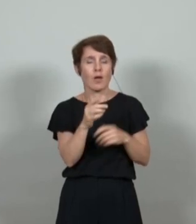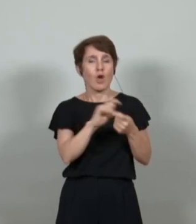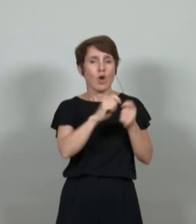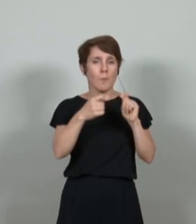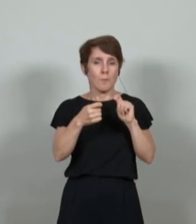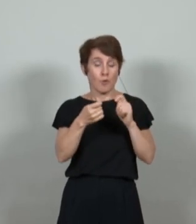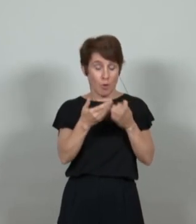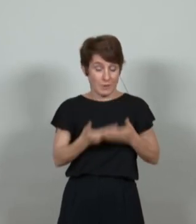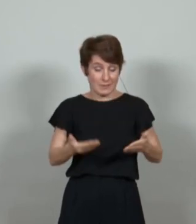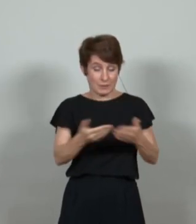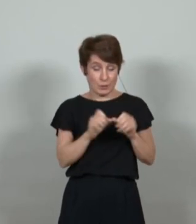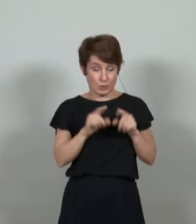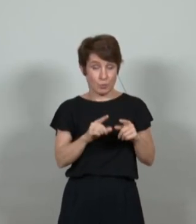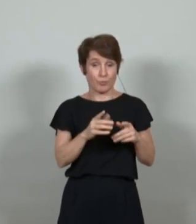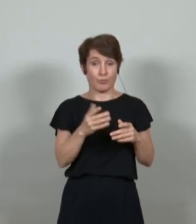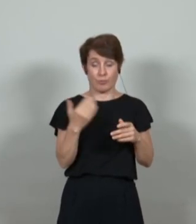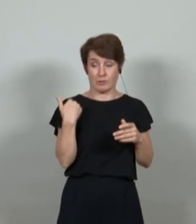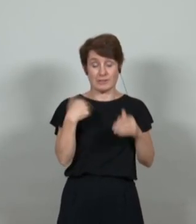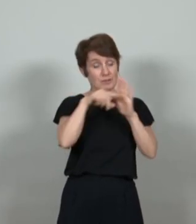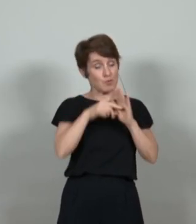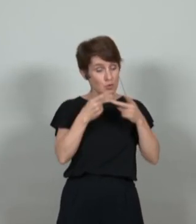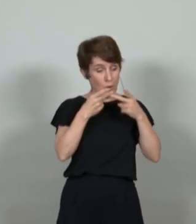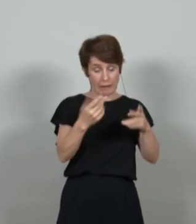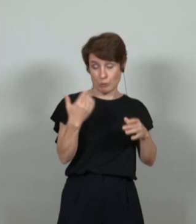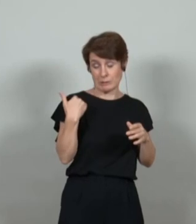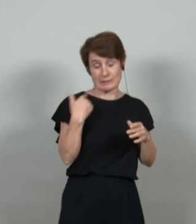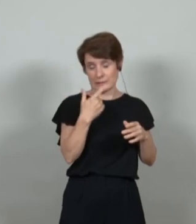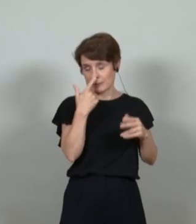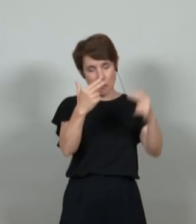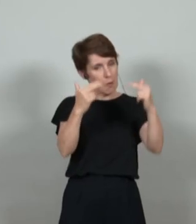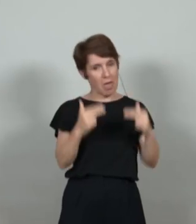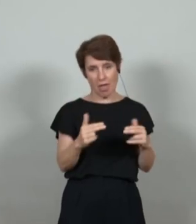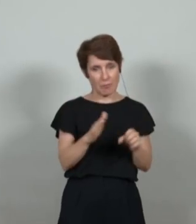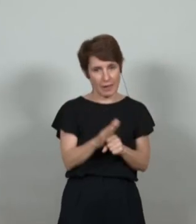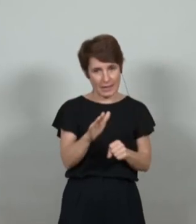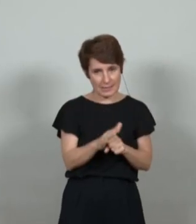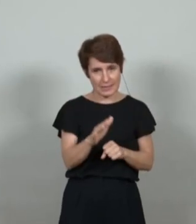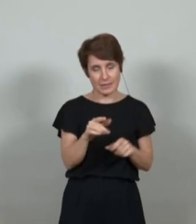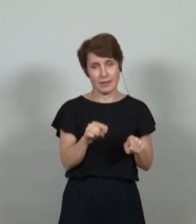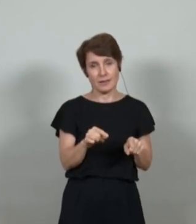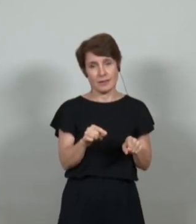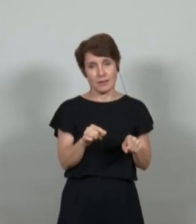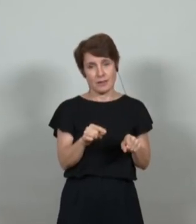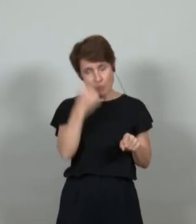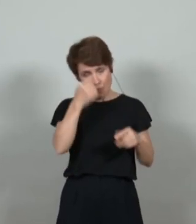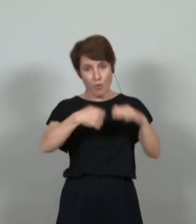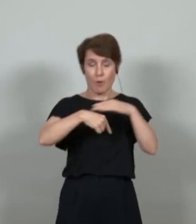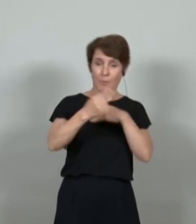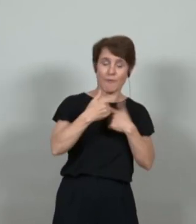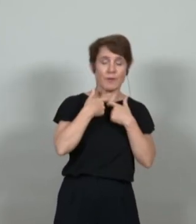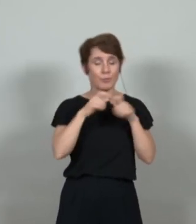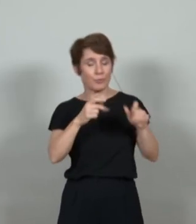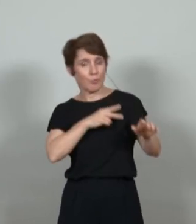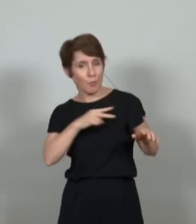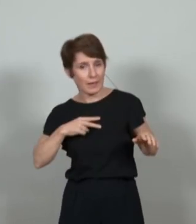face à cela les quelques mesures annoncées récemment ne sont pas à la hauteur des défis à relever pour favoriser l'accession à la propriété aide à la